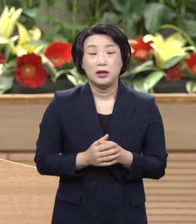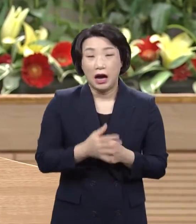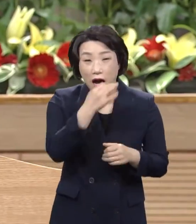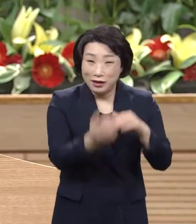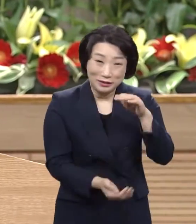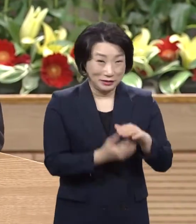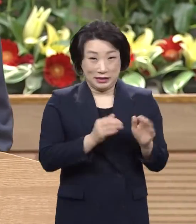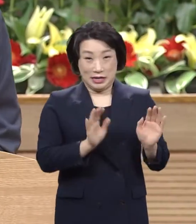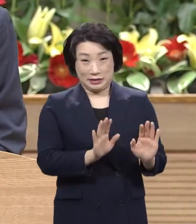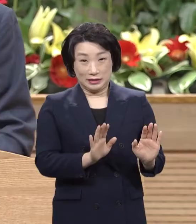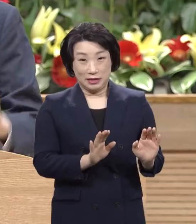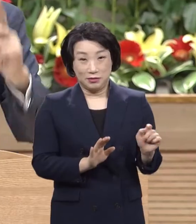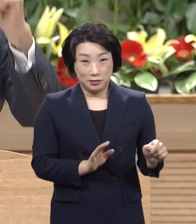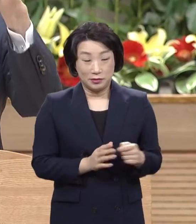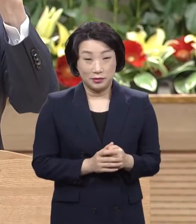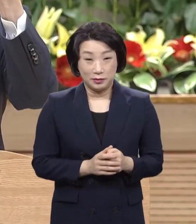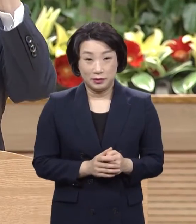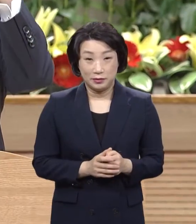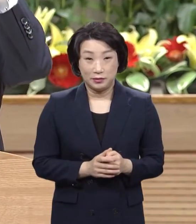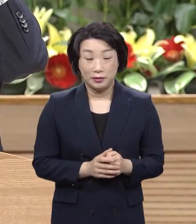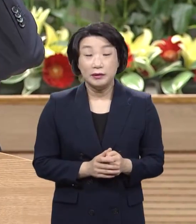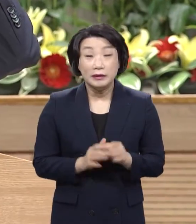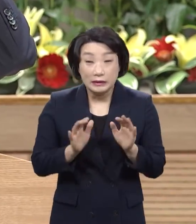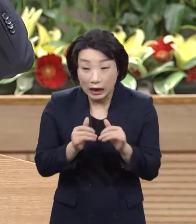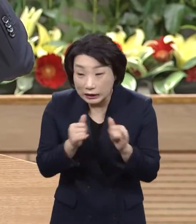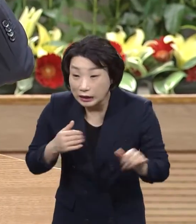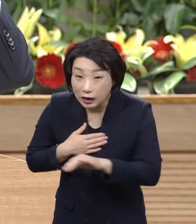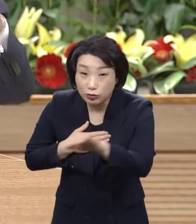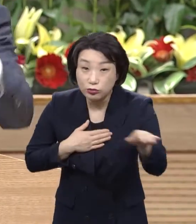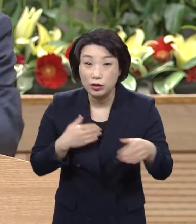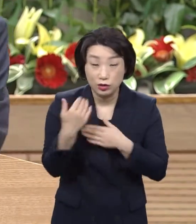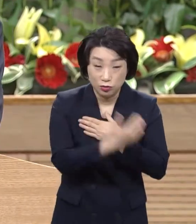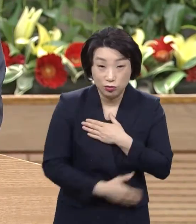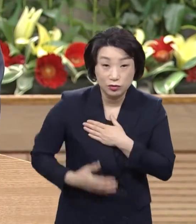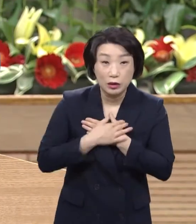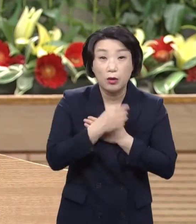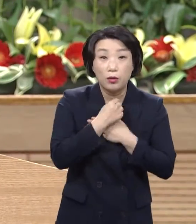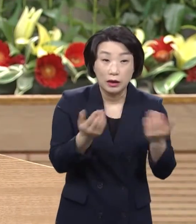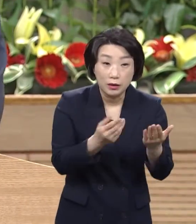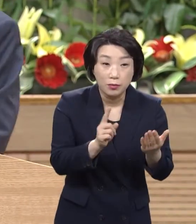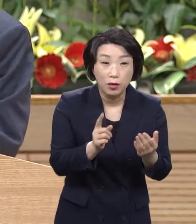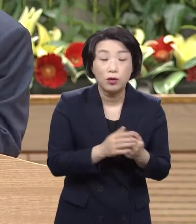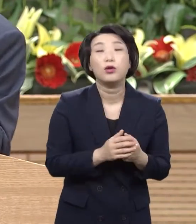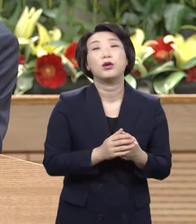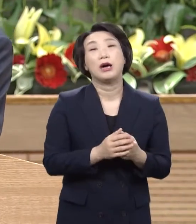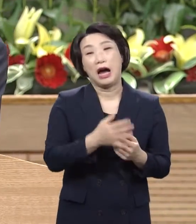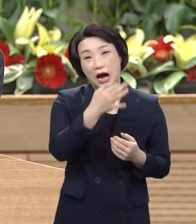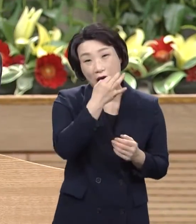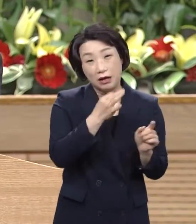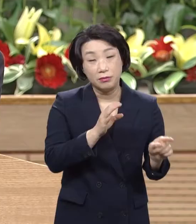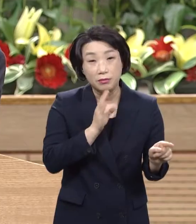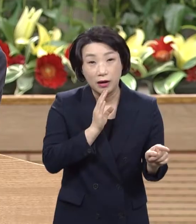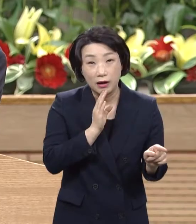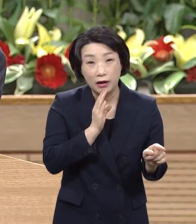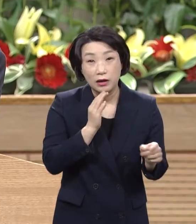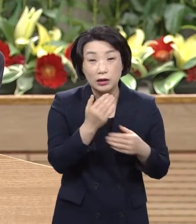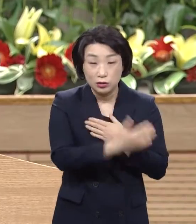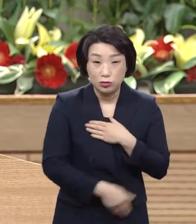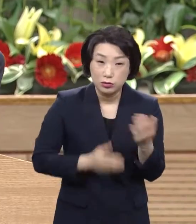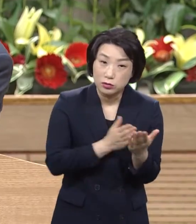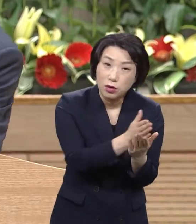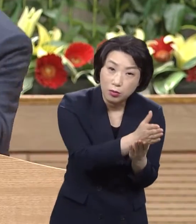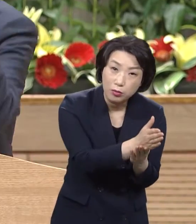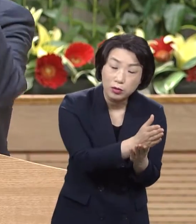이루지 않는다. 응? 이게 인간의 육신의 요구가 욕심인데 육신